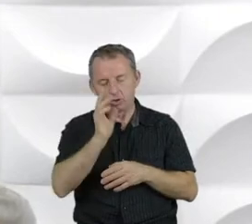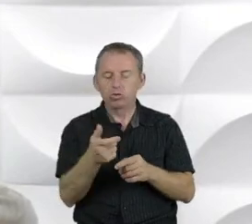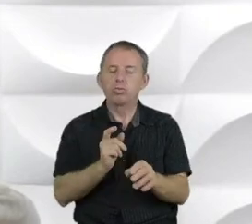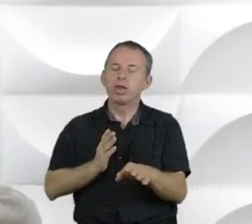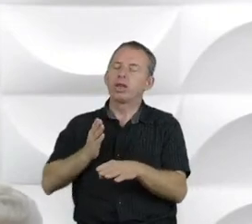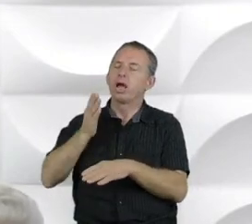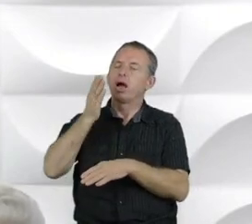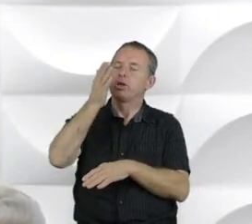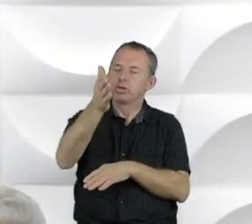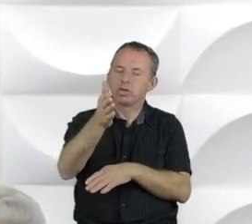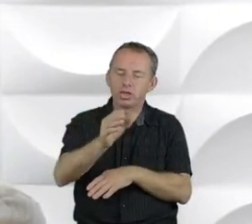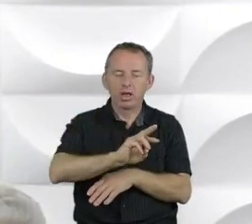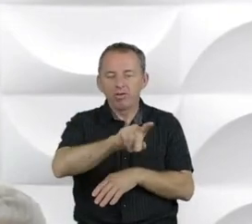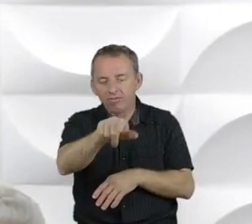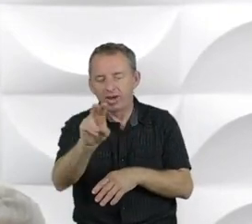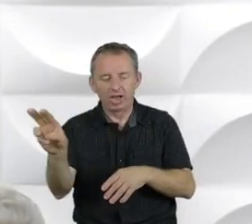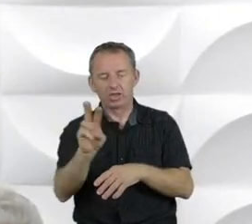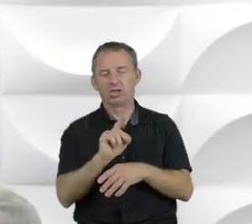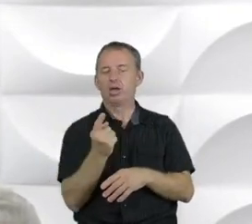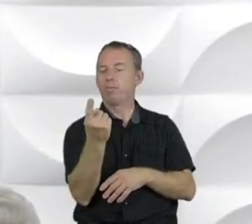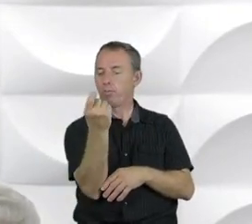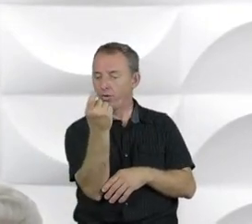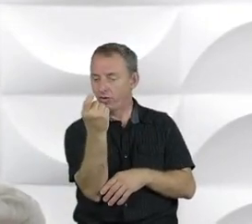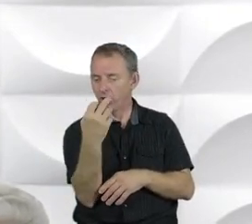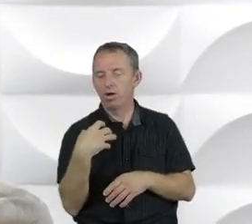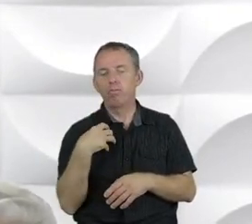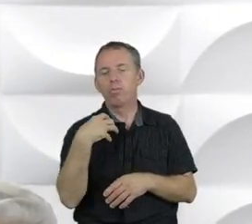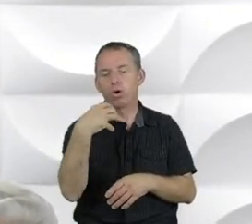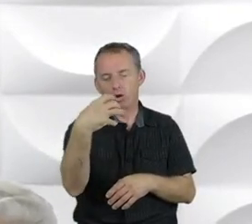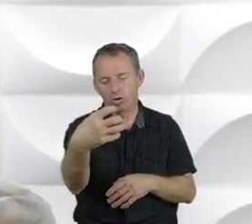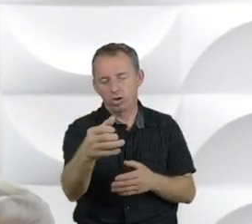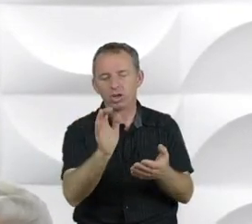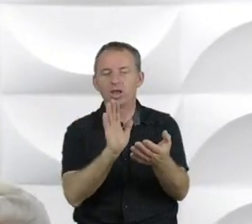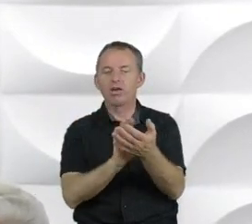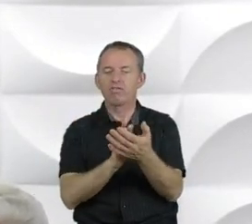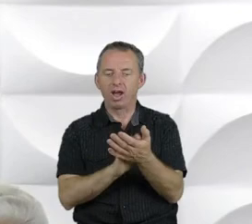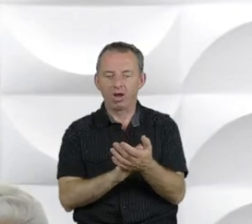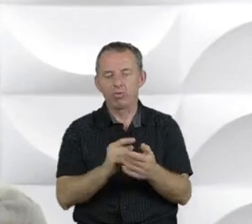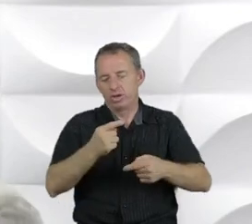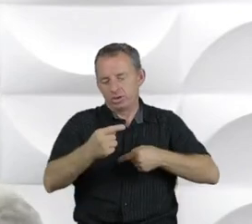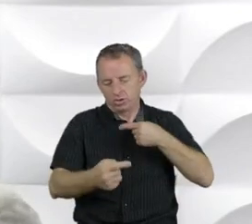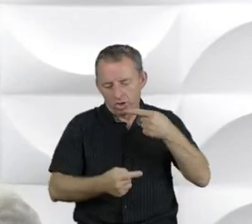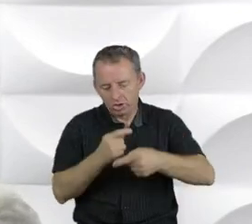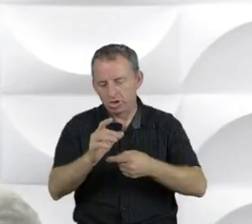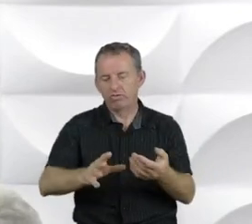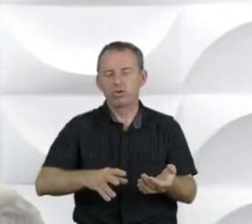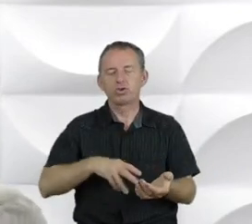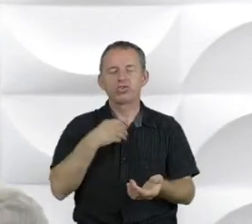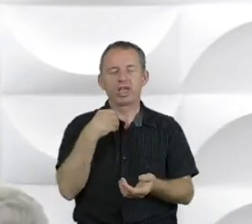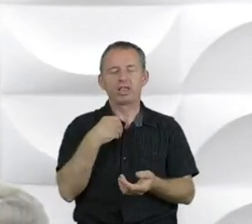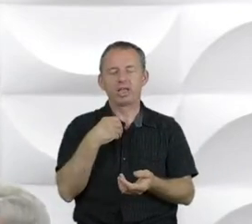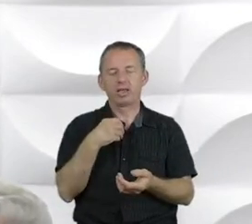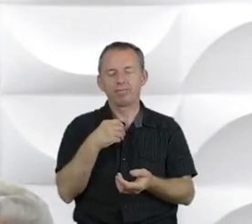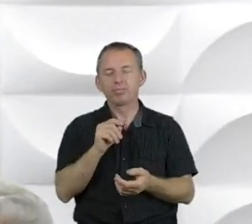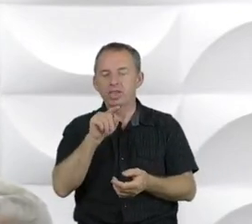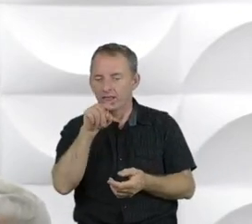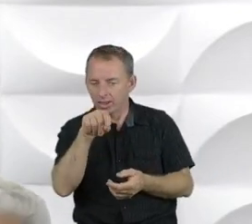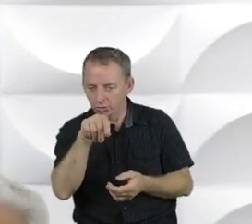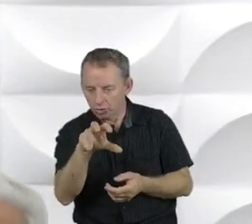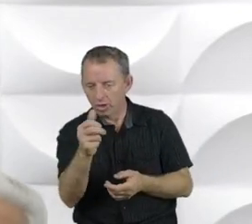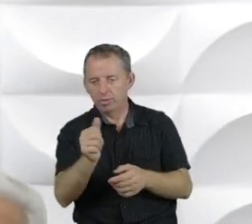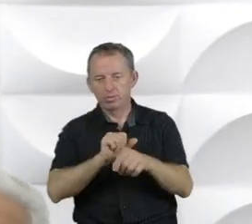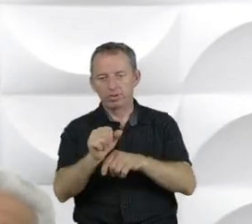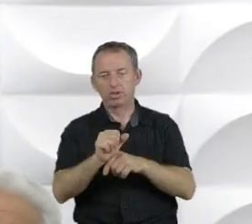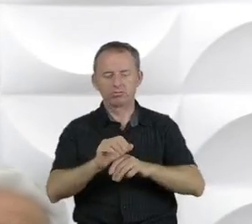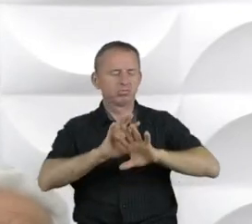Jego powołania, czym jest bogactwo chwały Jego dziedzictwa w świętych i czym jest